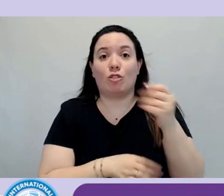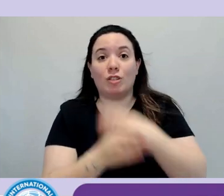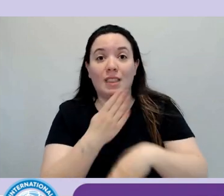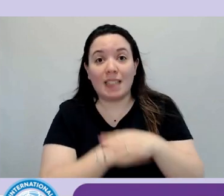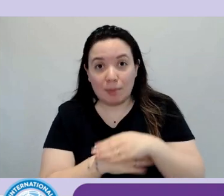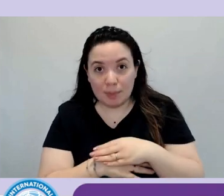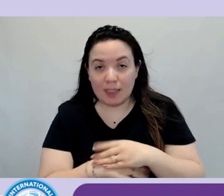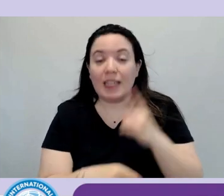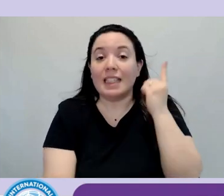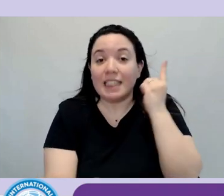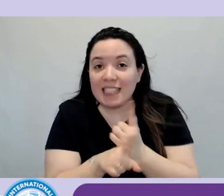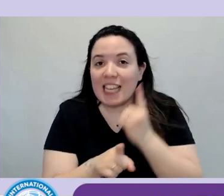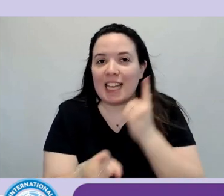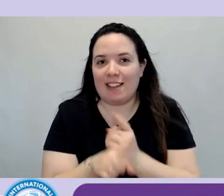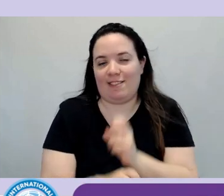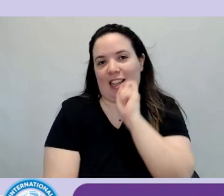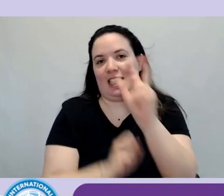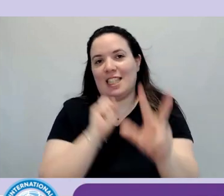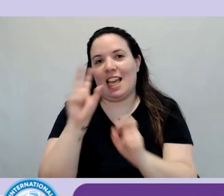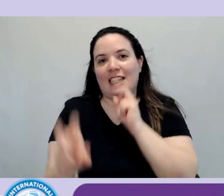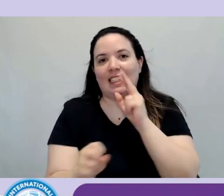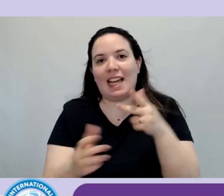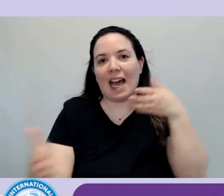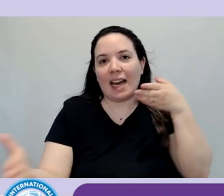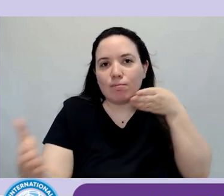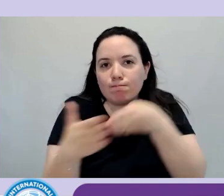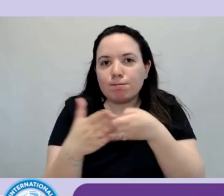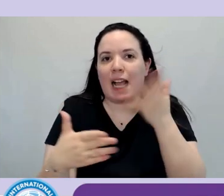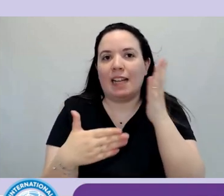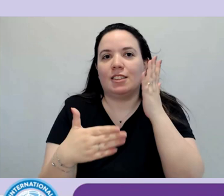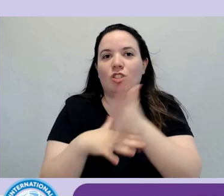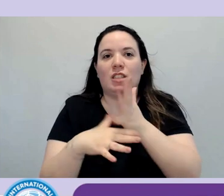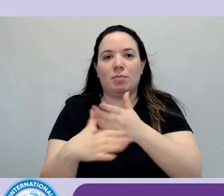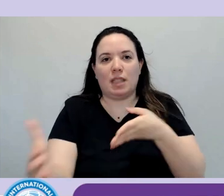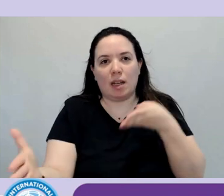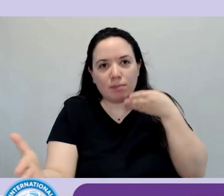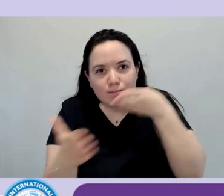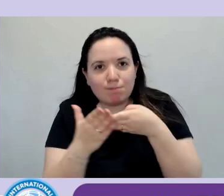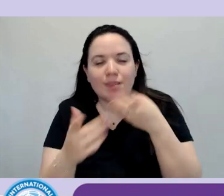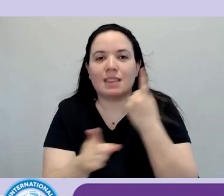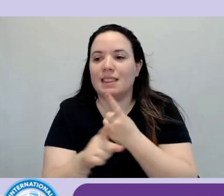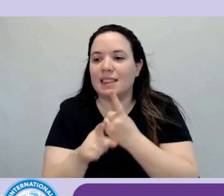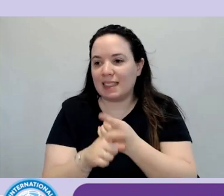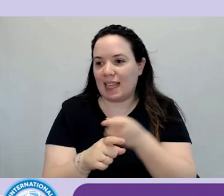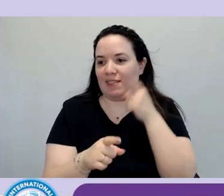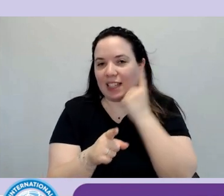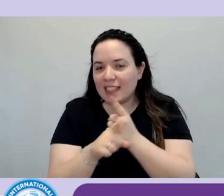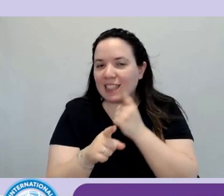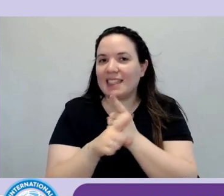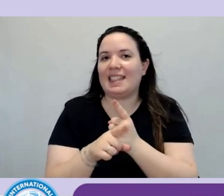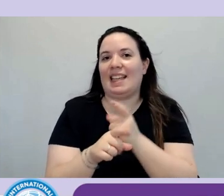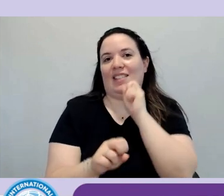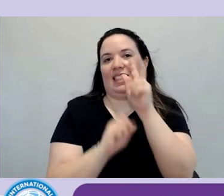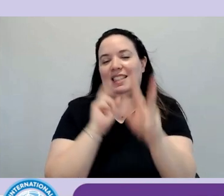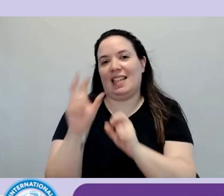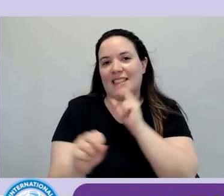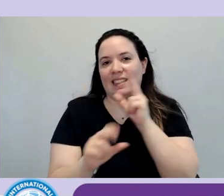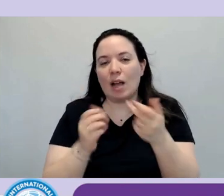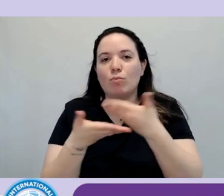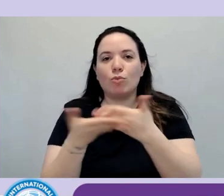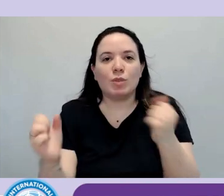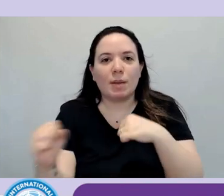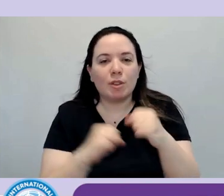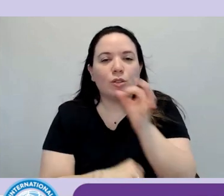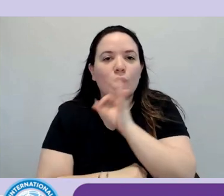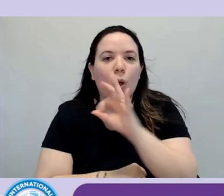segnalino le inaccessibilità direttamente ai soggetti che fanno violazione pubbliche amministrazioni o